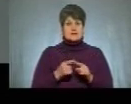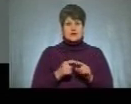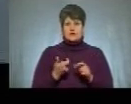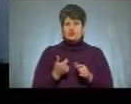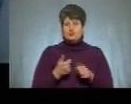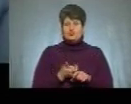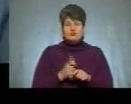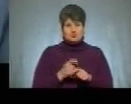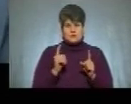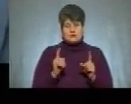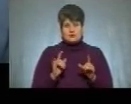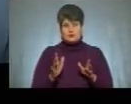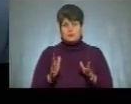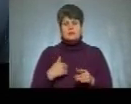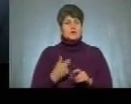круто. Мені дуже